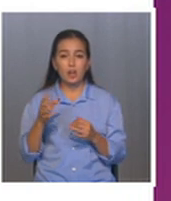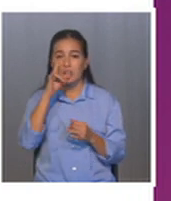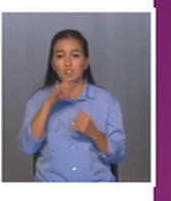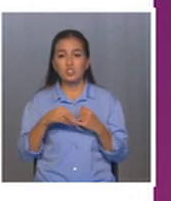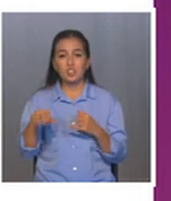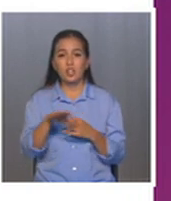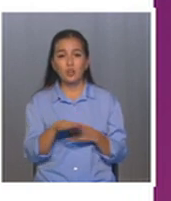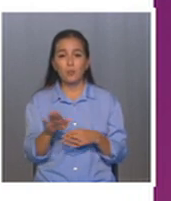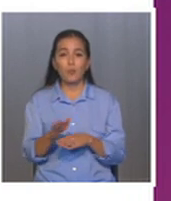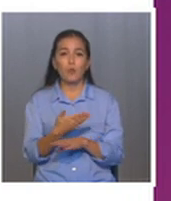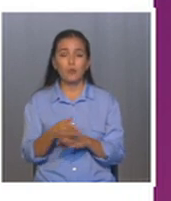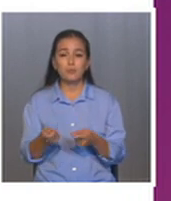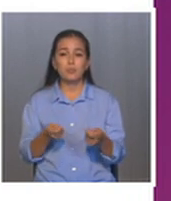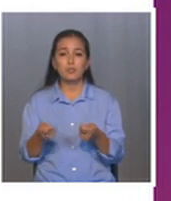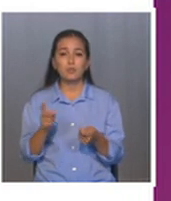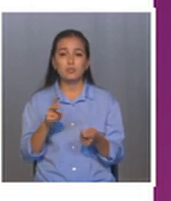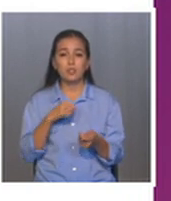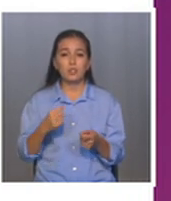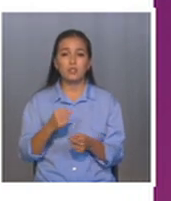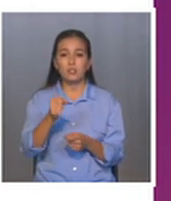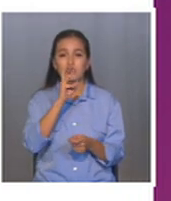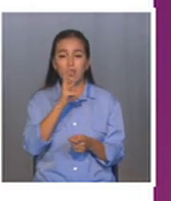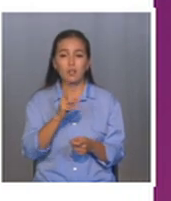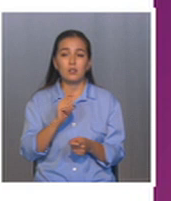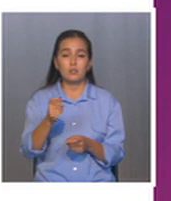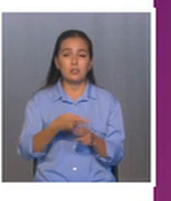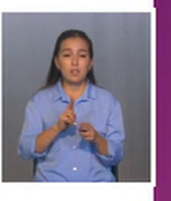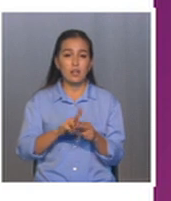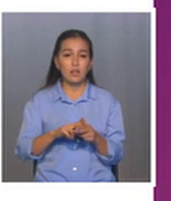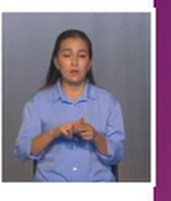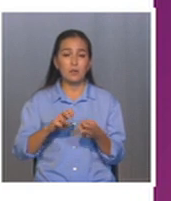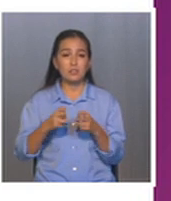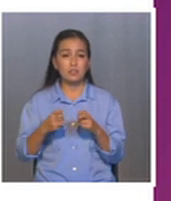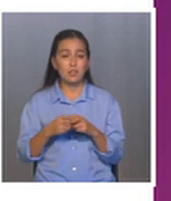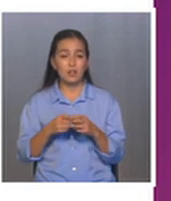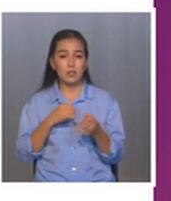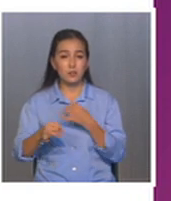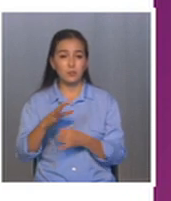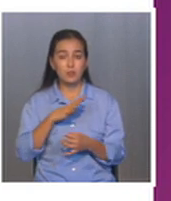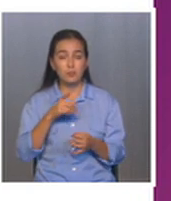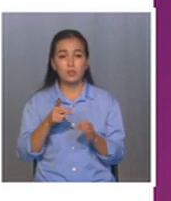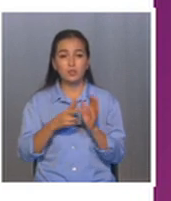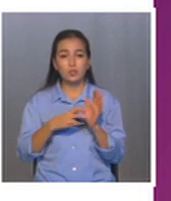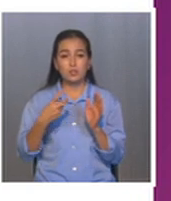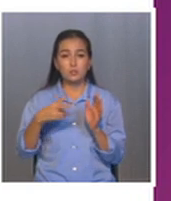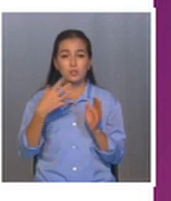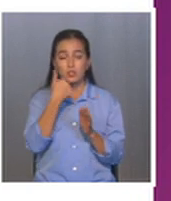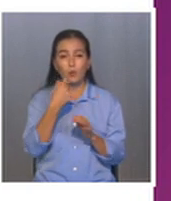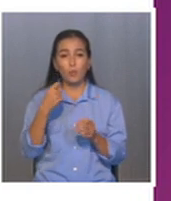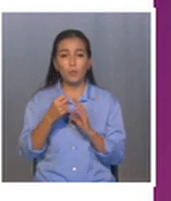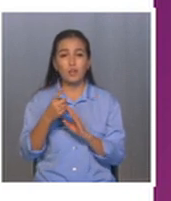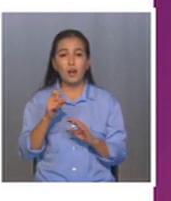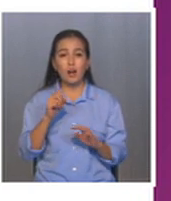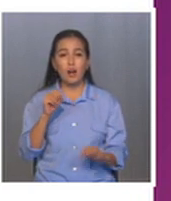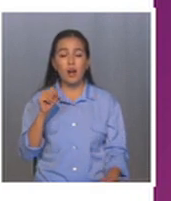билеушілерді сайлау, оларға жалақы төлеу мәселесін сөз етеді. 1825 жылы 11 ақпанда Николай